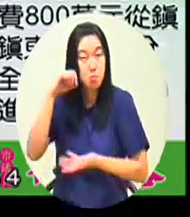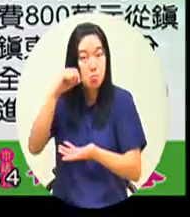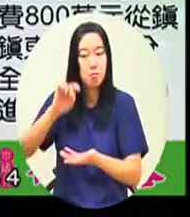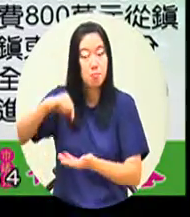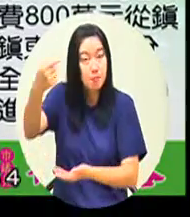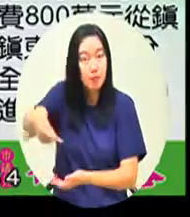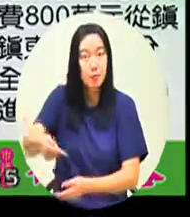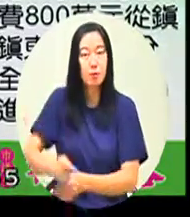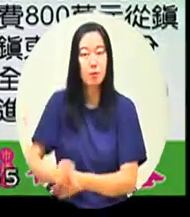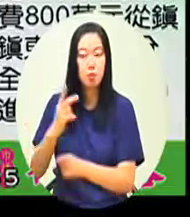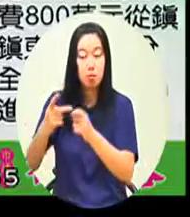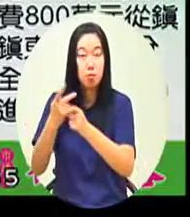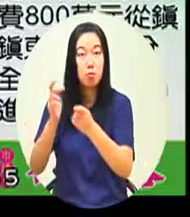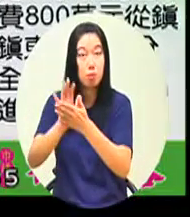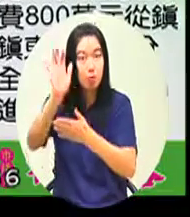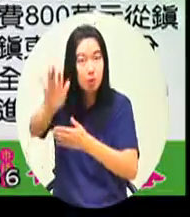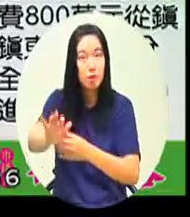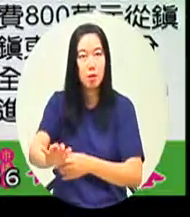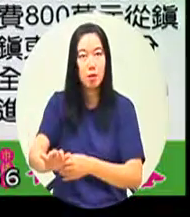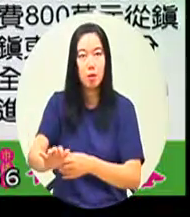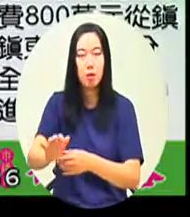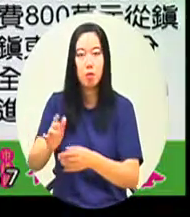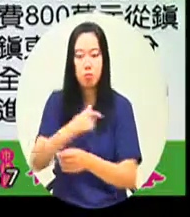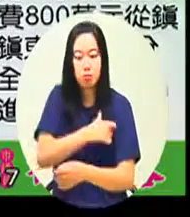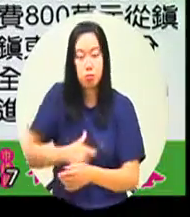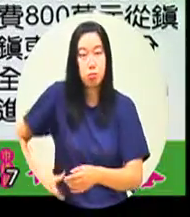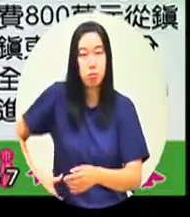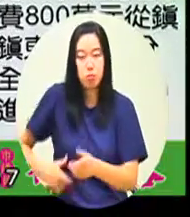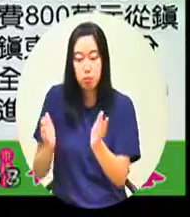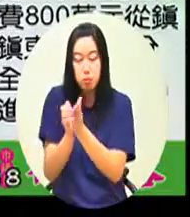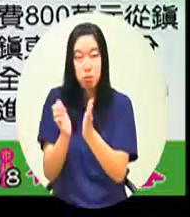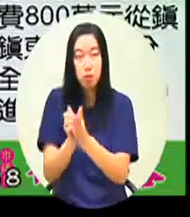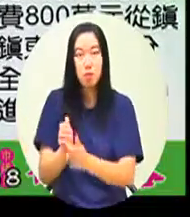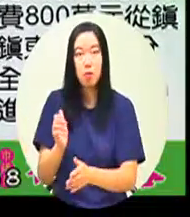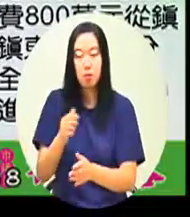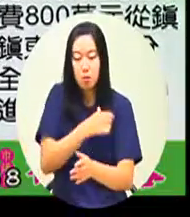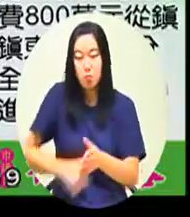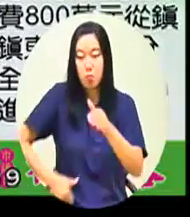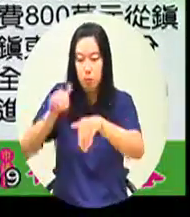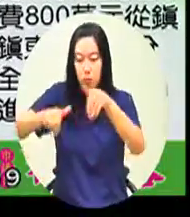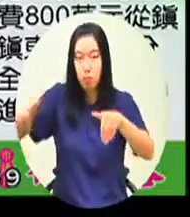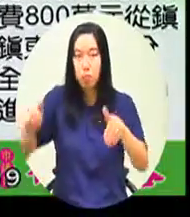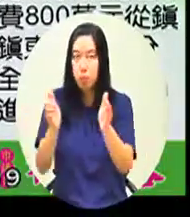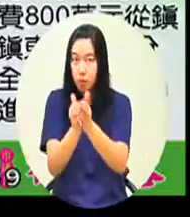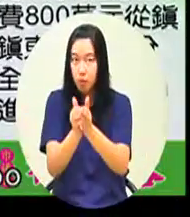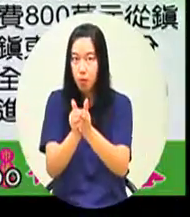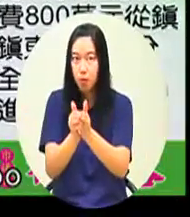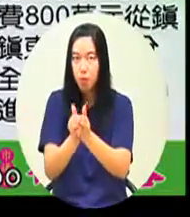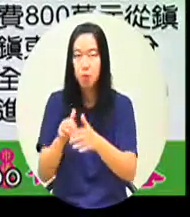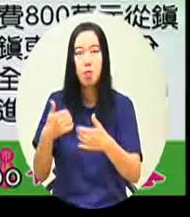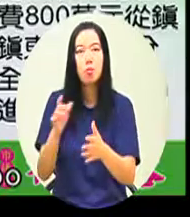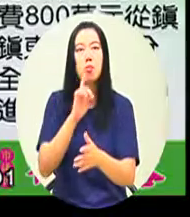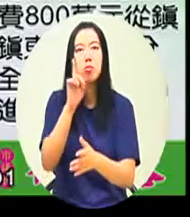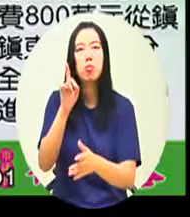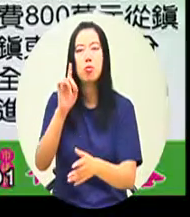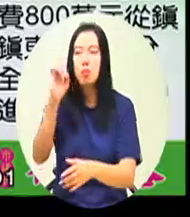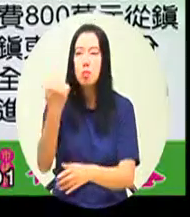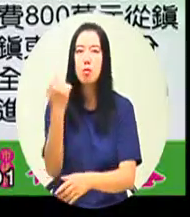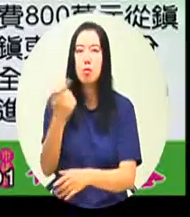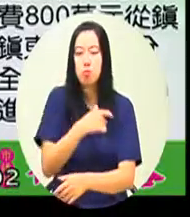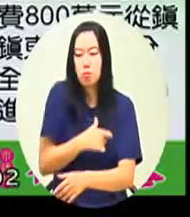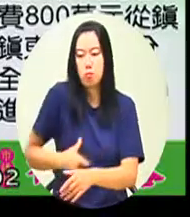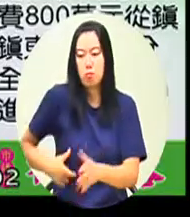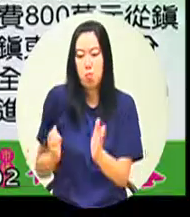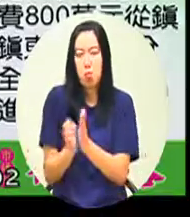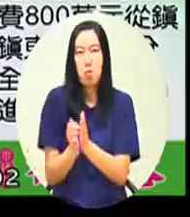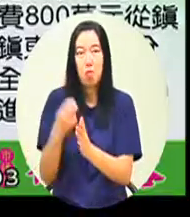们在两年嘛，哈，两年的被算计啊嘛，哈，啊，也不要因为选举而做哦。那这